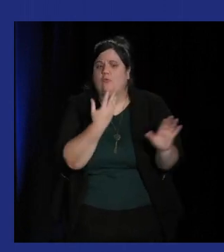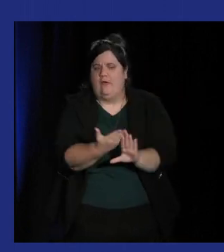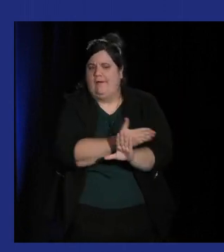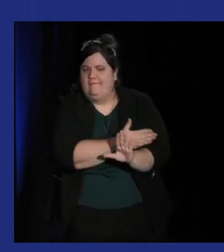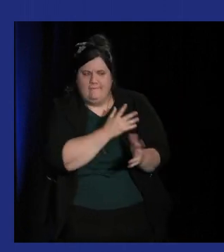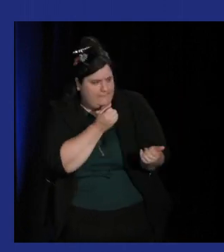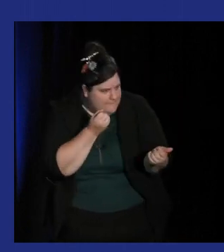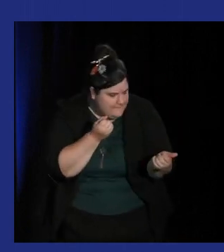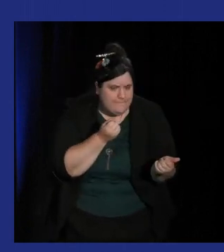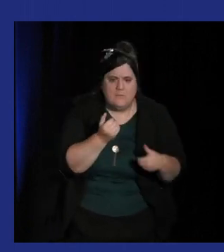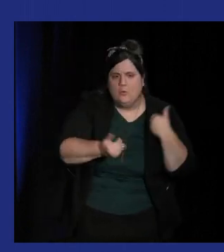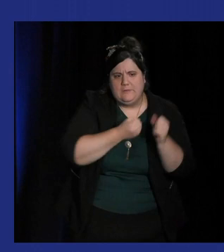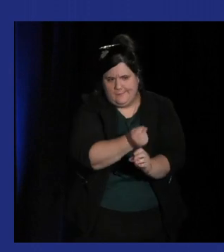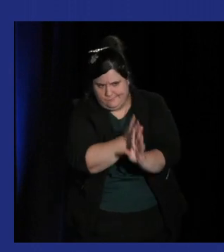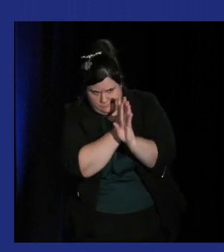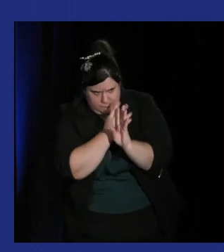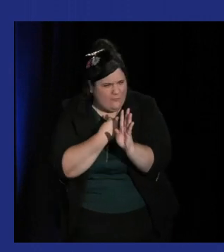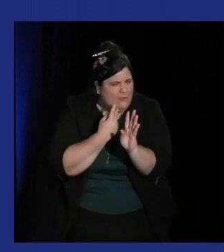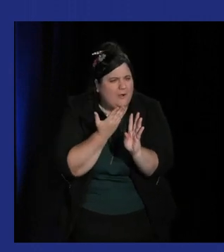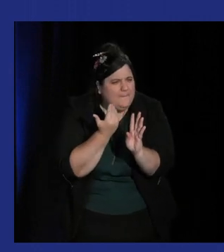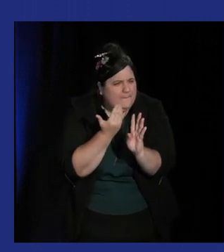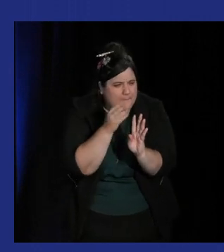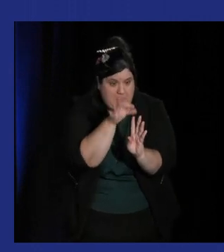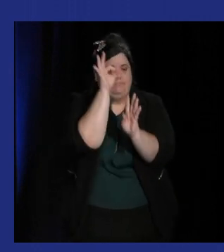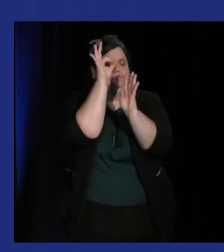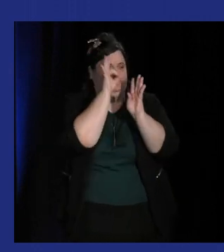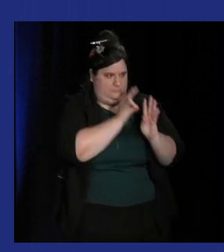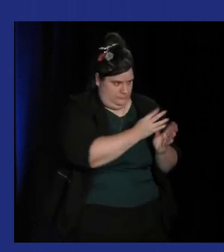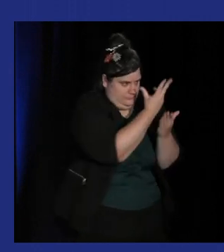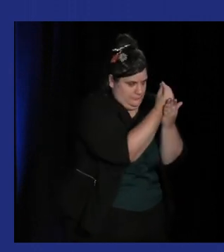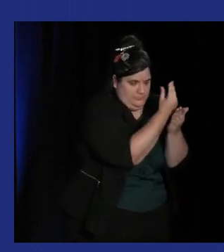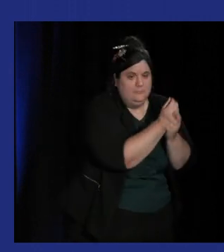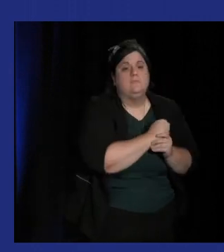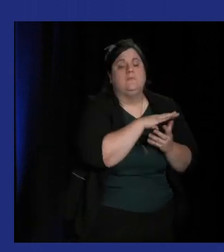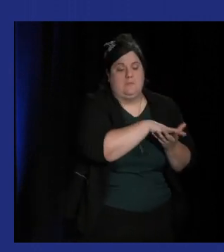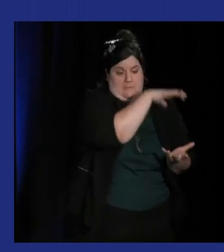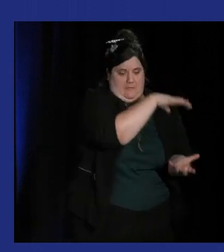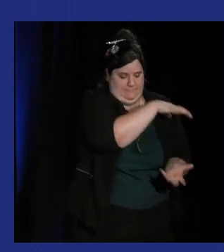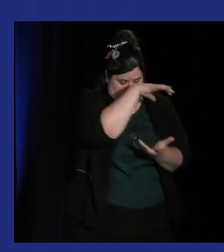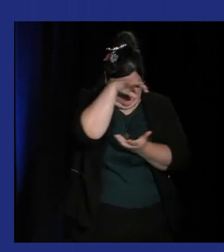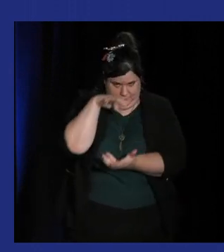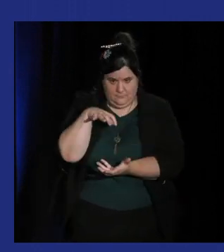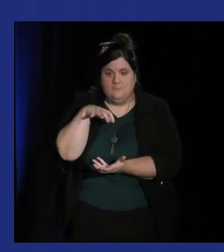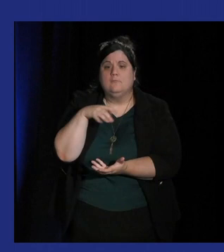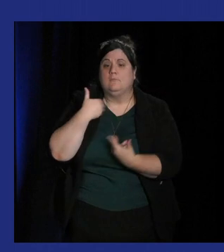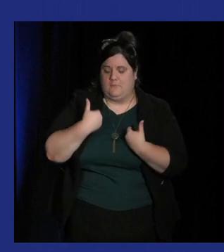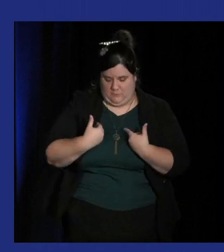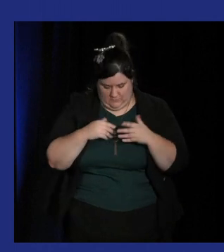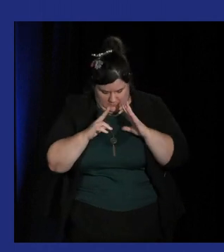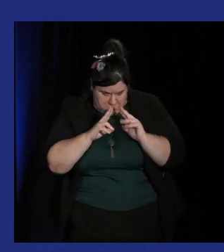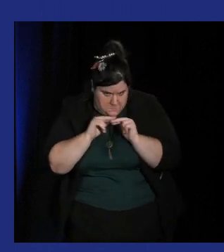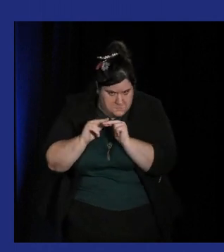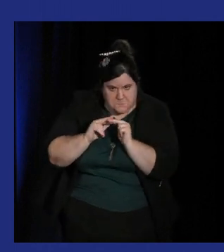d'acteurs aussi puis après moi je vais récupérer tous les enregistrements leur faire une petite pause production